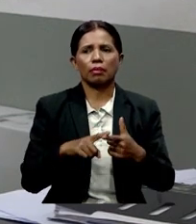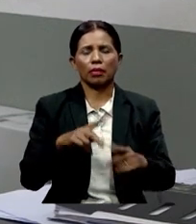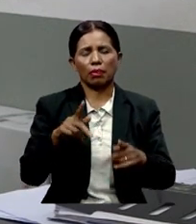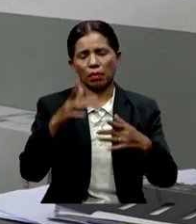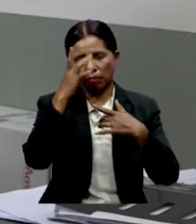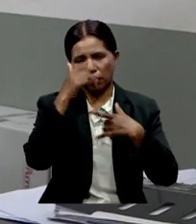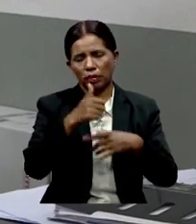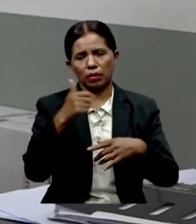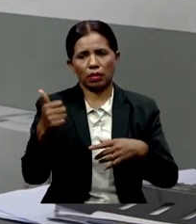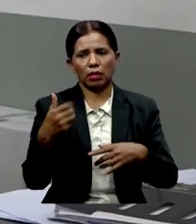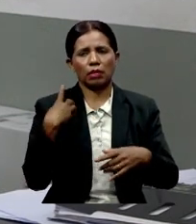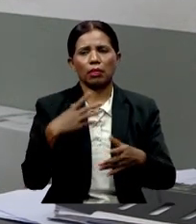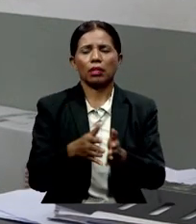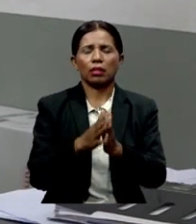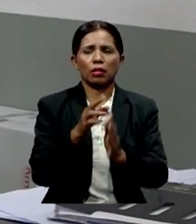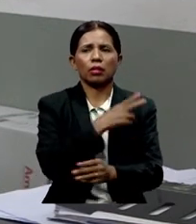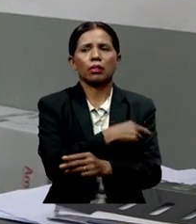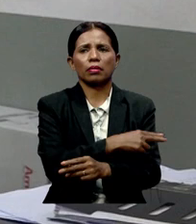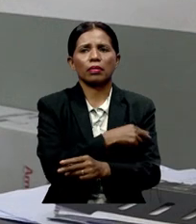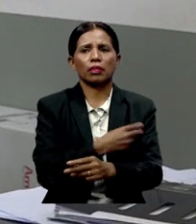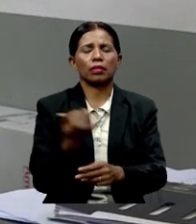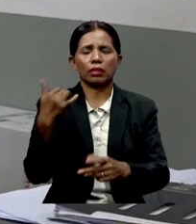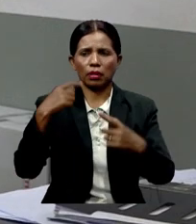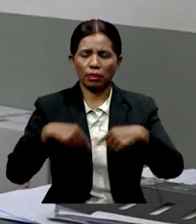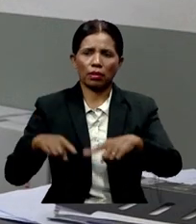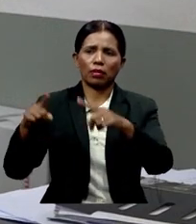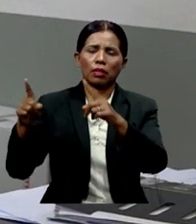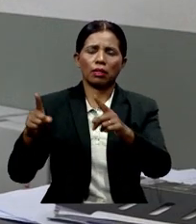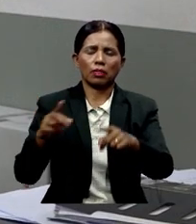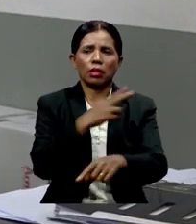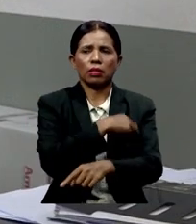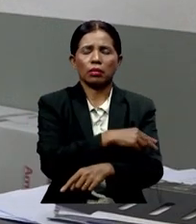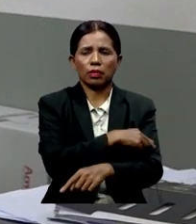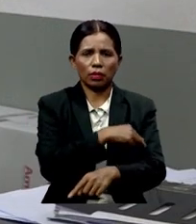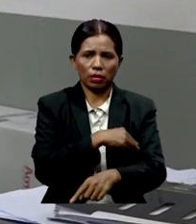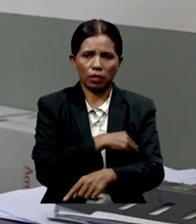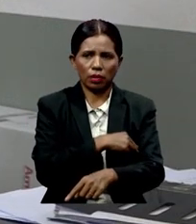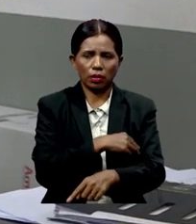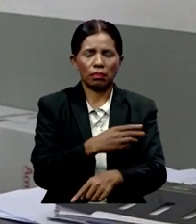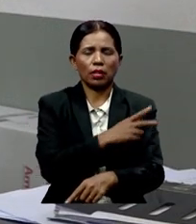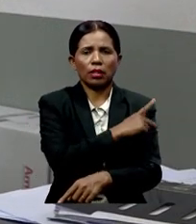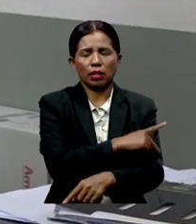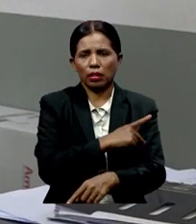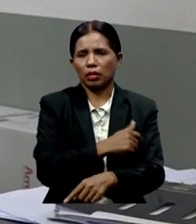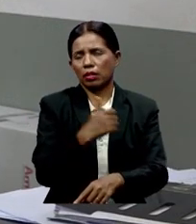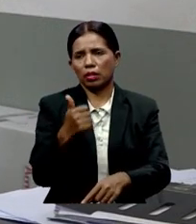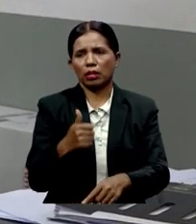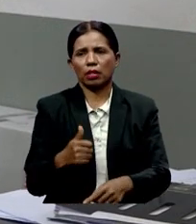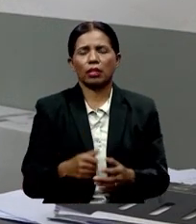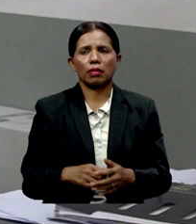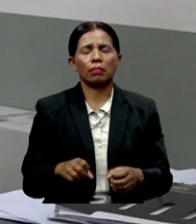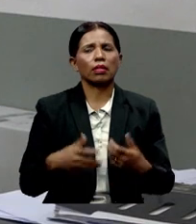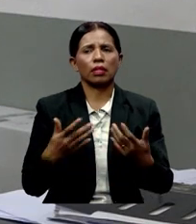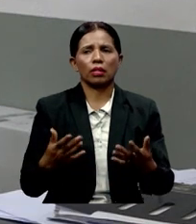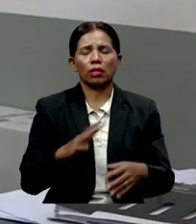anu ida lah iha. Ami usul dan bah hospital iha karik sira balik ba aru ke bah hospital kasih ba klinik sira seluk. Mabe ku anu husi sama lah iha